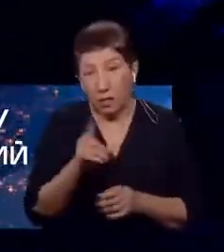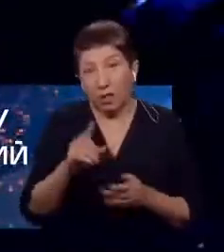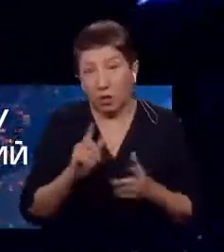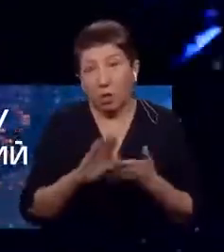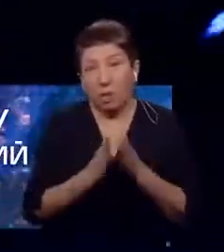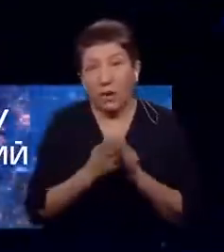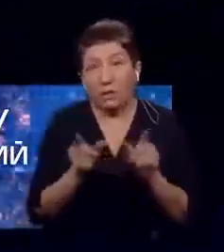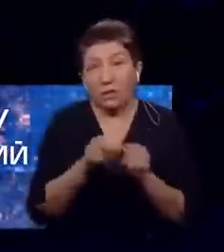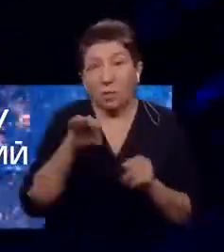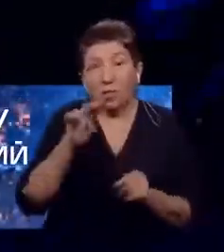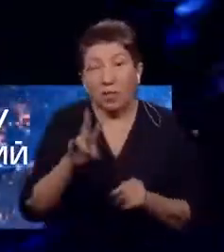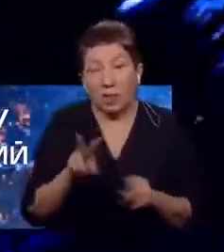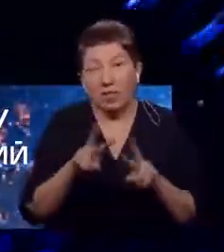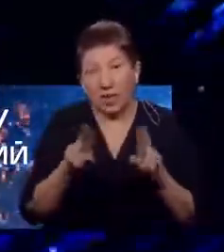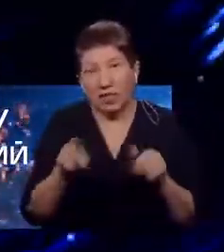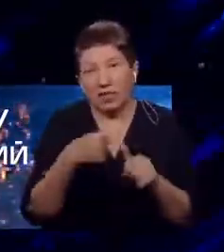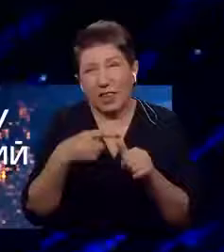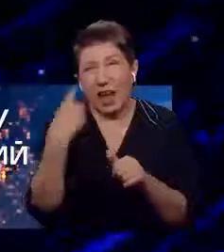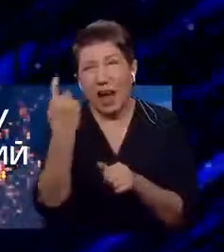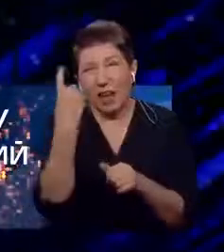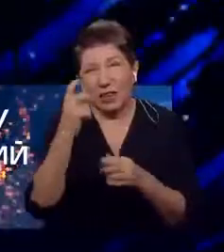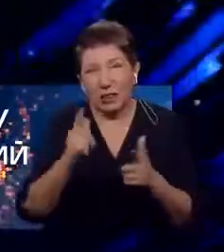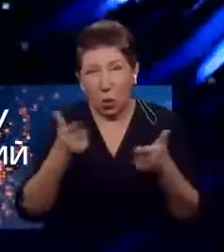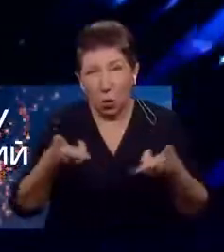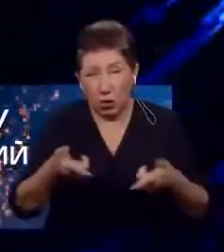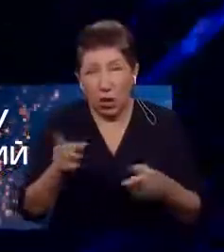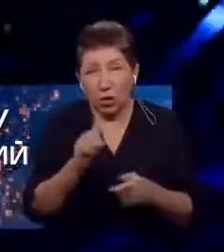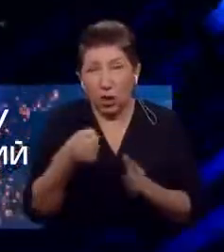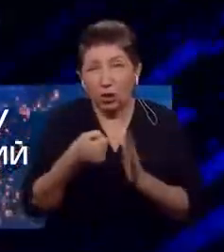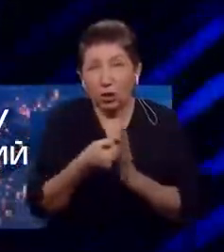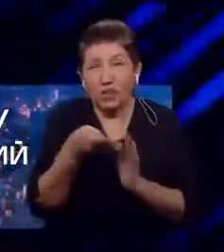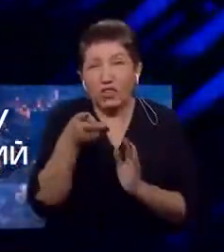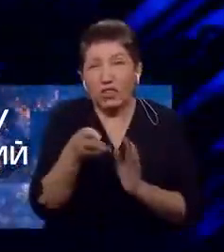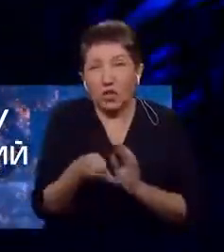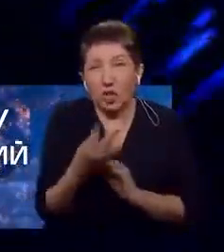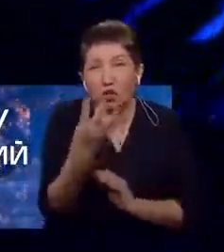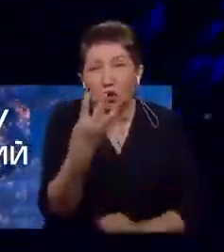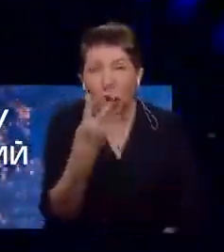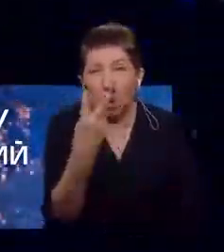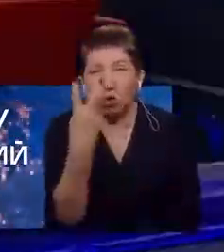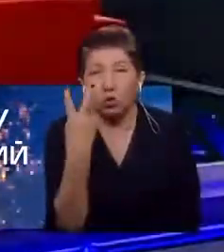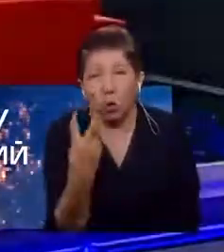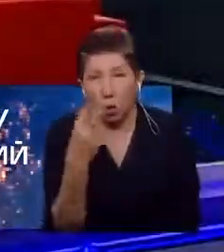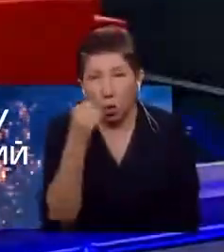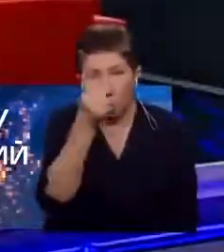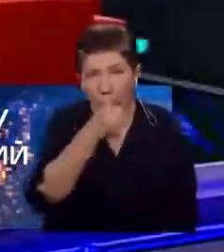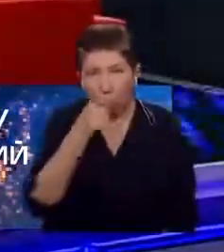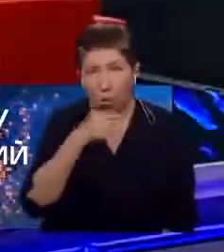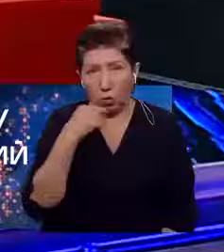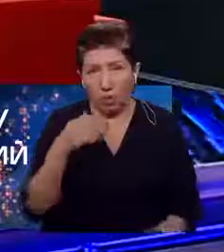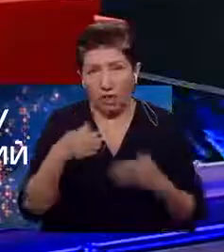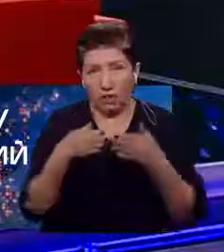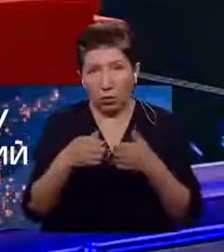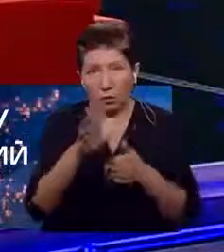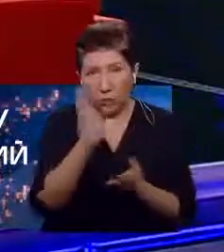з Путіним, це так звані харківські угоди, на те, що до 2042 року російський флот